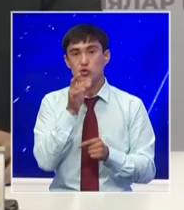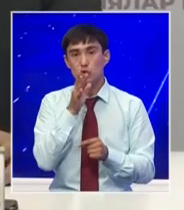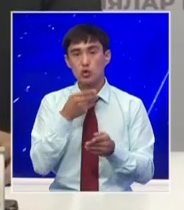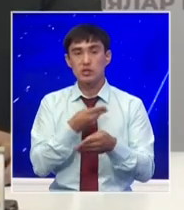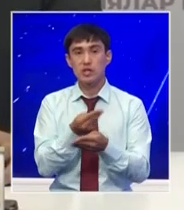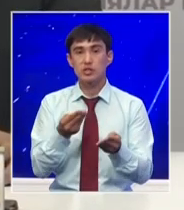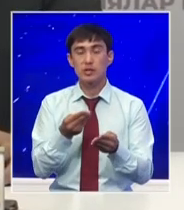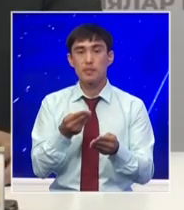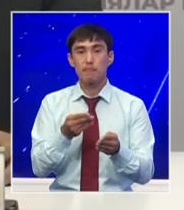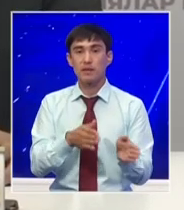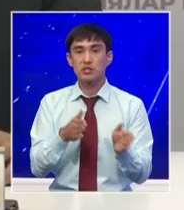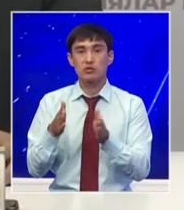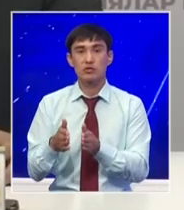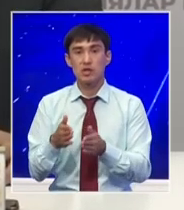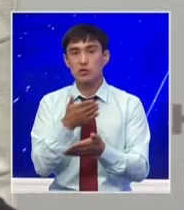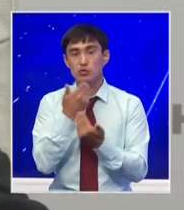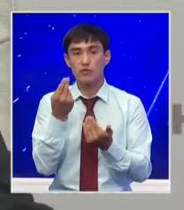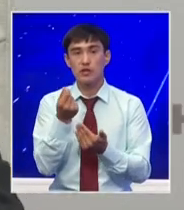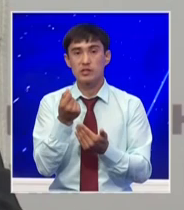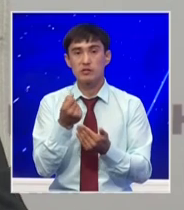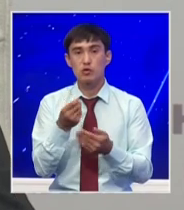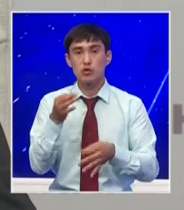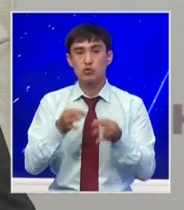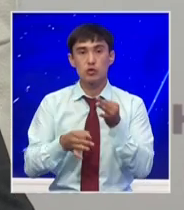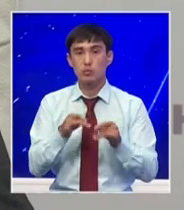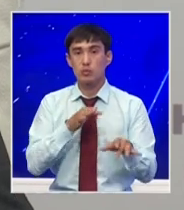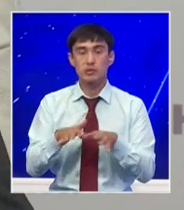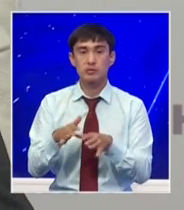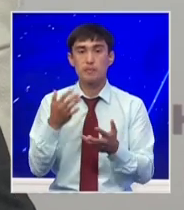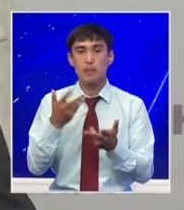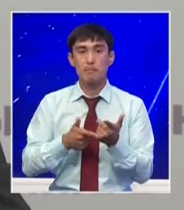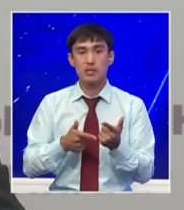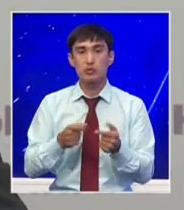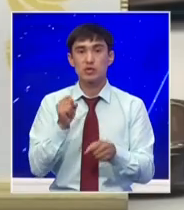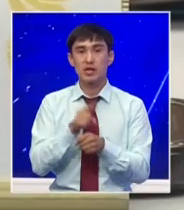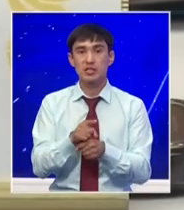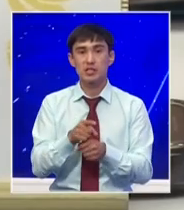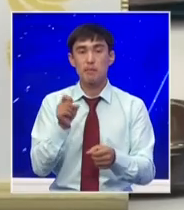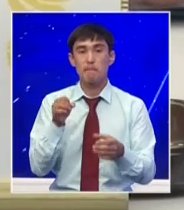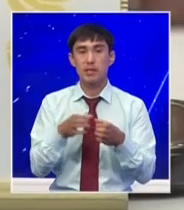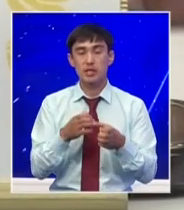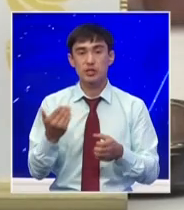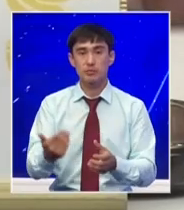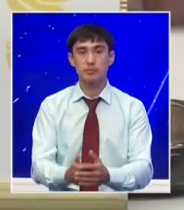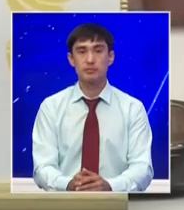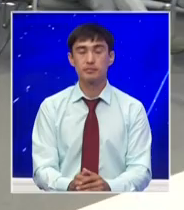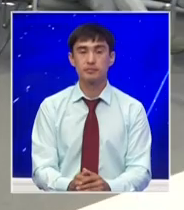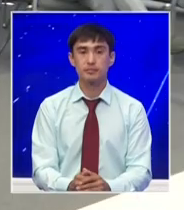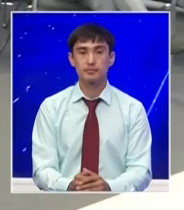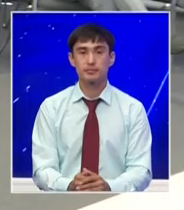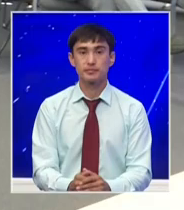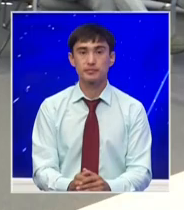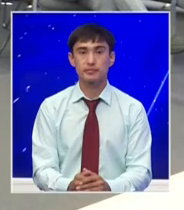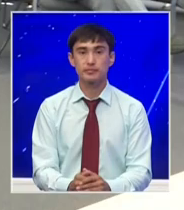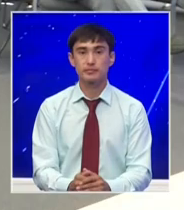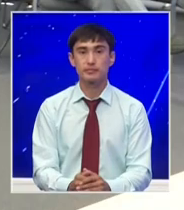Срок сдачи сорван в связи с отсутствием финансирования и судебными процессами между заказчиками и подрядчиками.